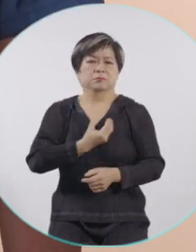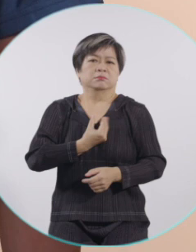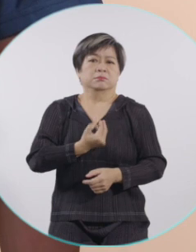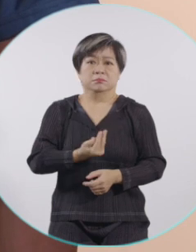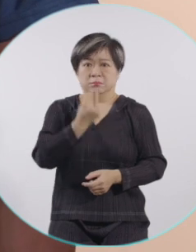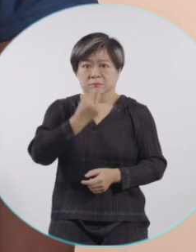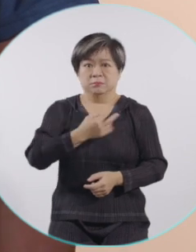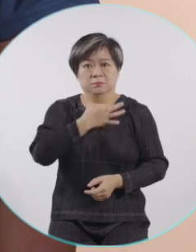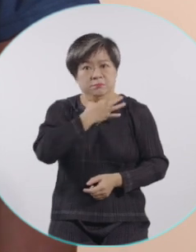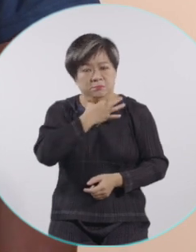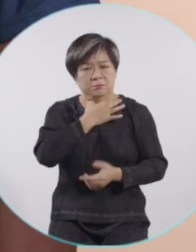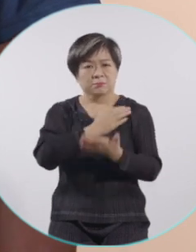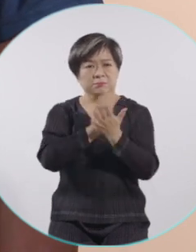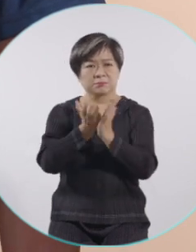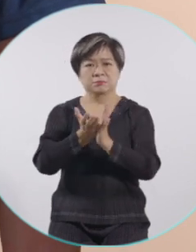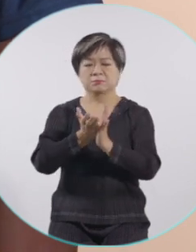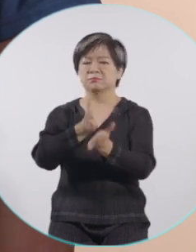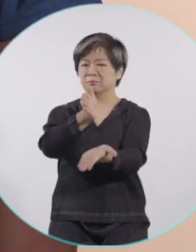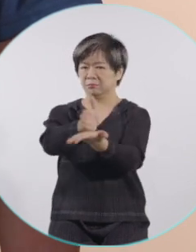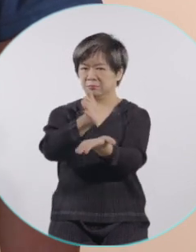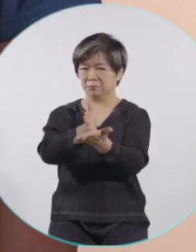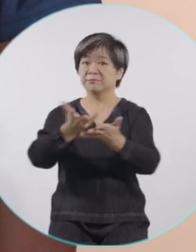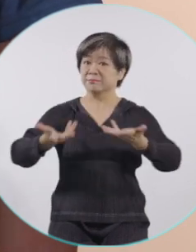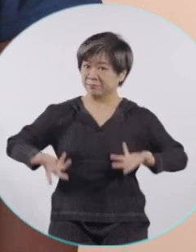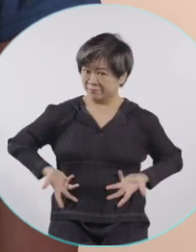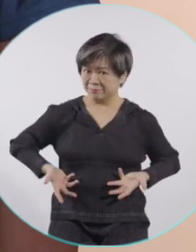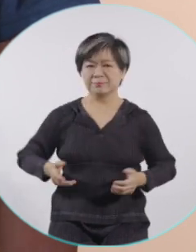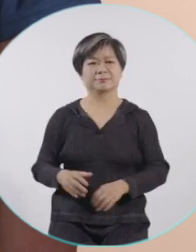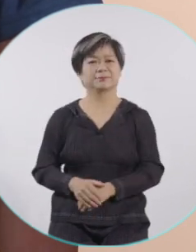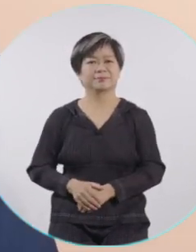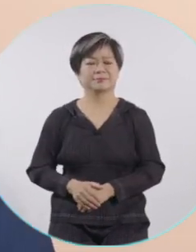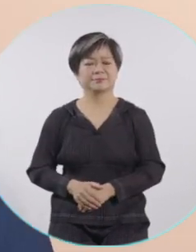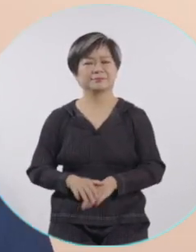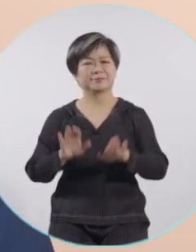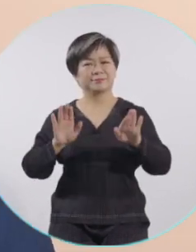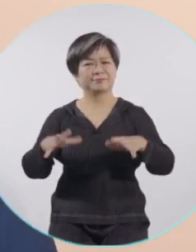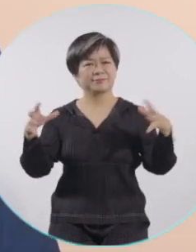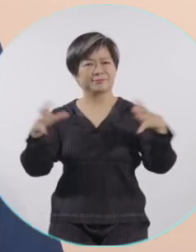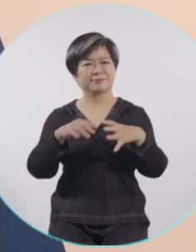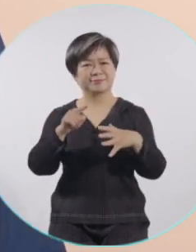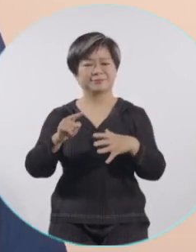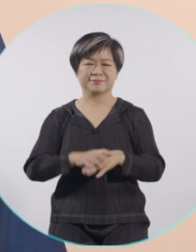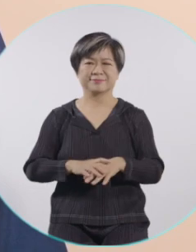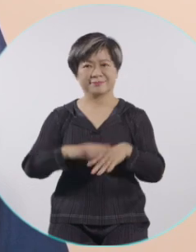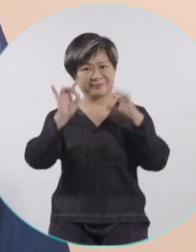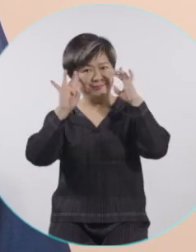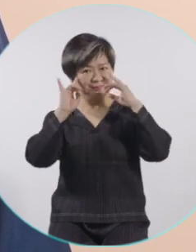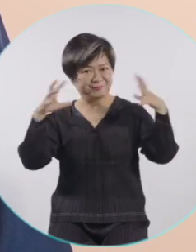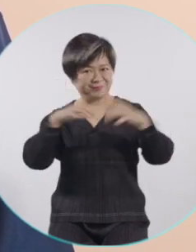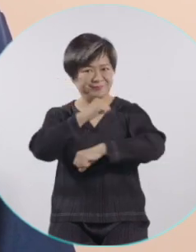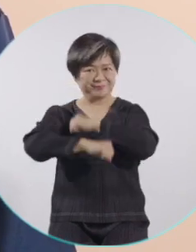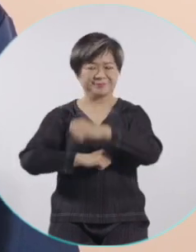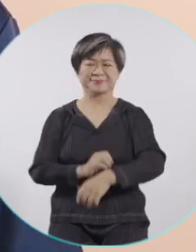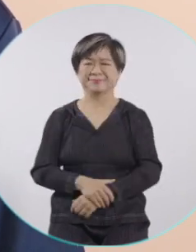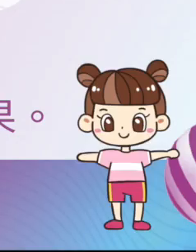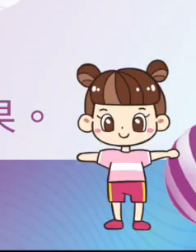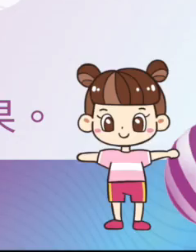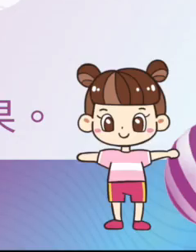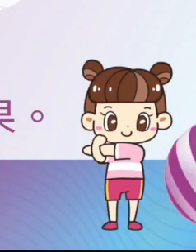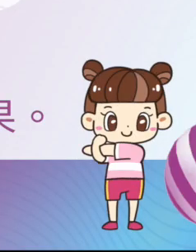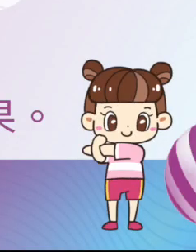悸、呼吸困难等症状，请你马上停止并且休息。现在就让我们进入活力满满课程吧。